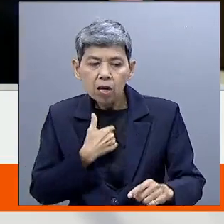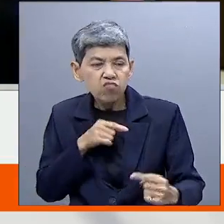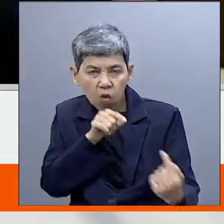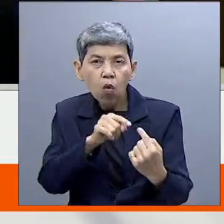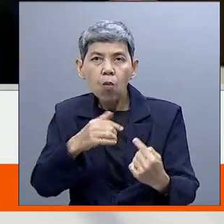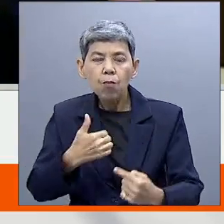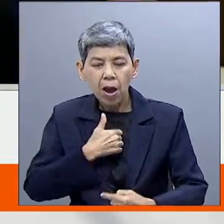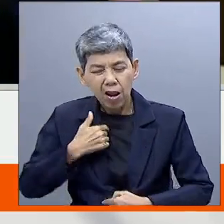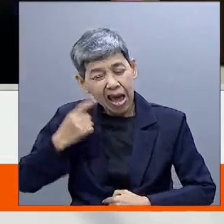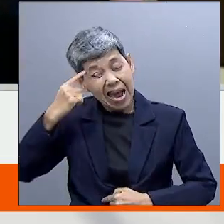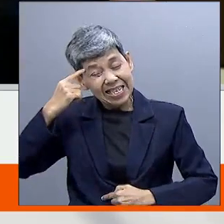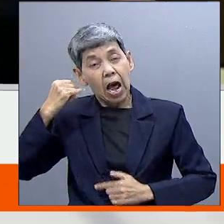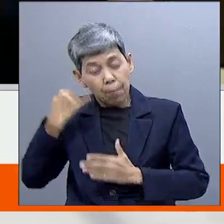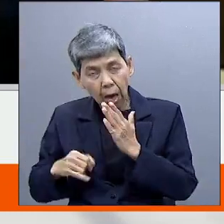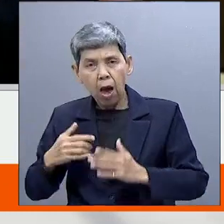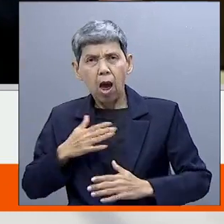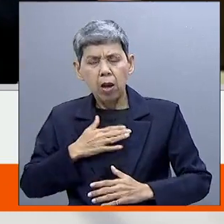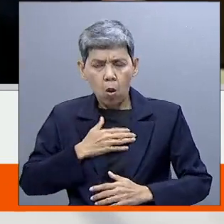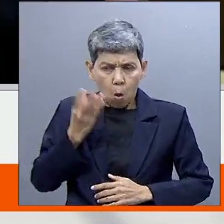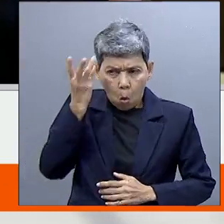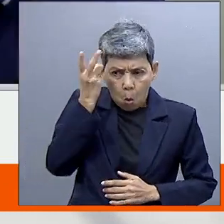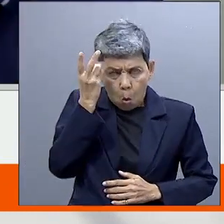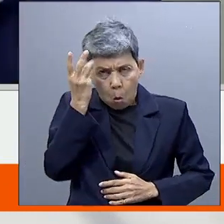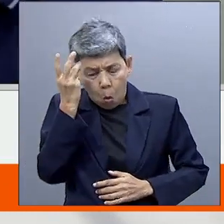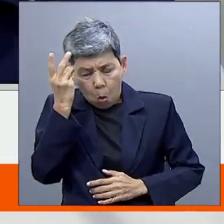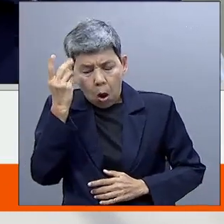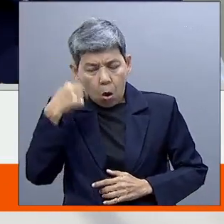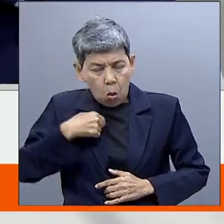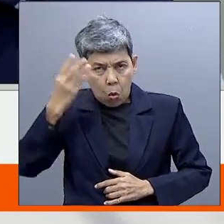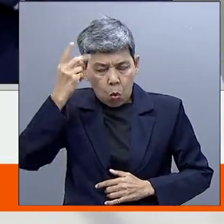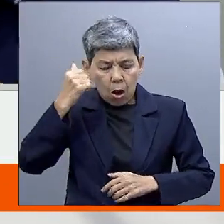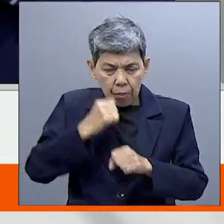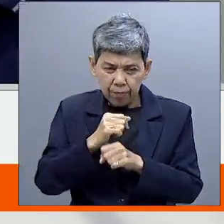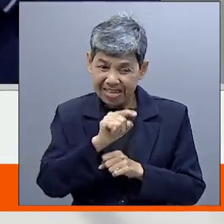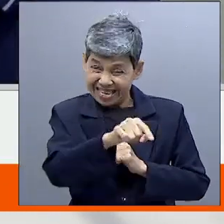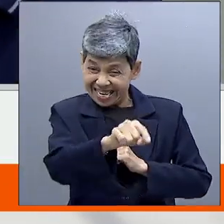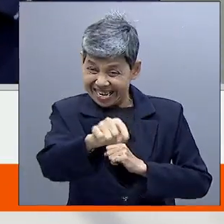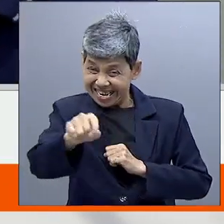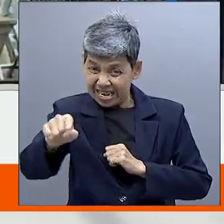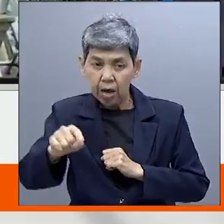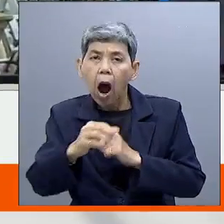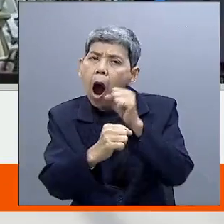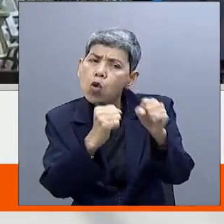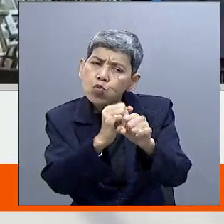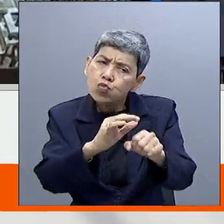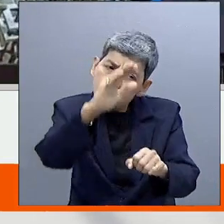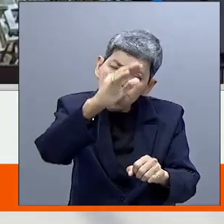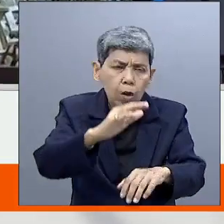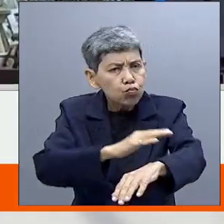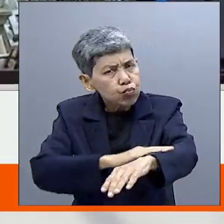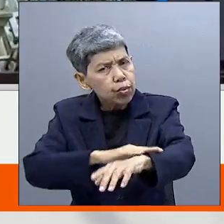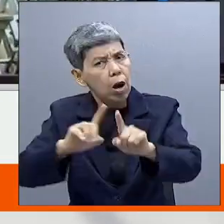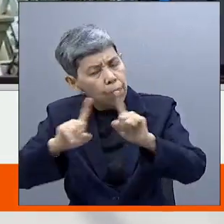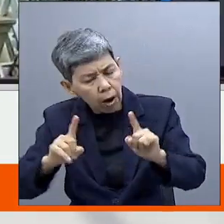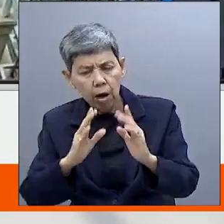นเขาหลงผิดว่าคนเราเขาหวาดระแวงหลงผิดว่าคนที่เป็นต่างวัยต่างเชื้อชาติต่างศา